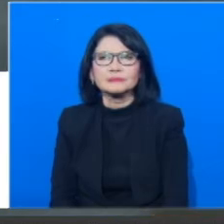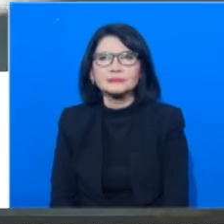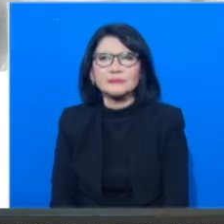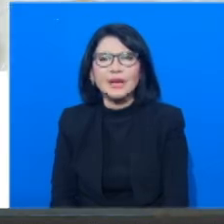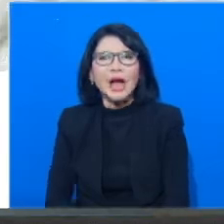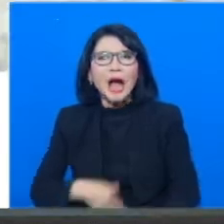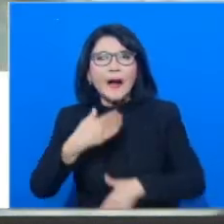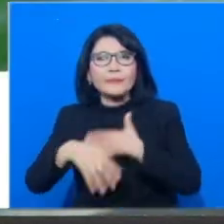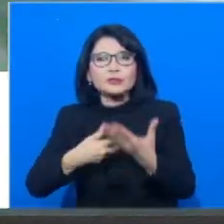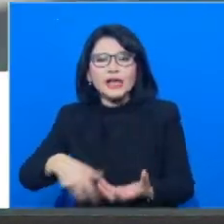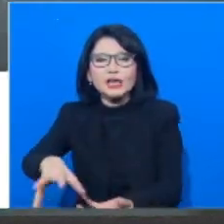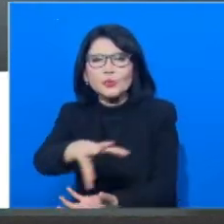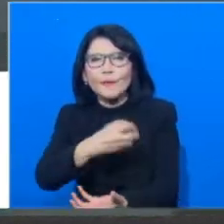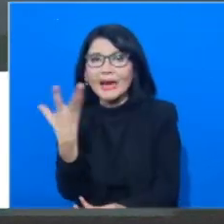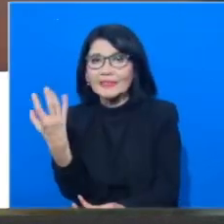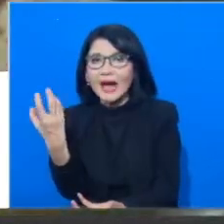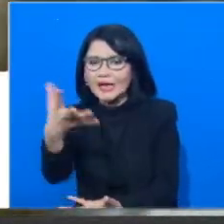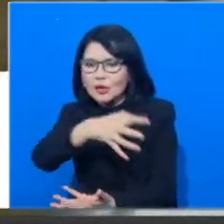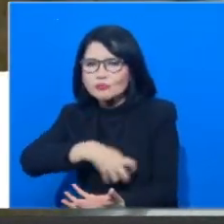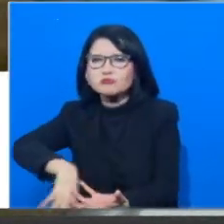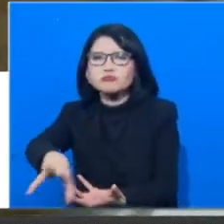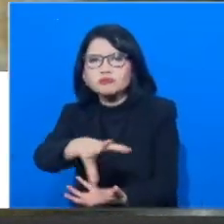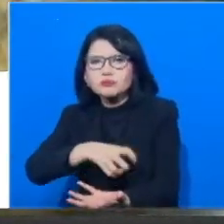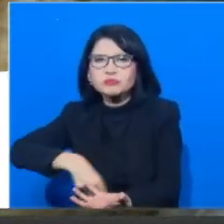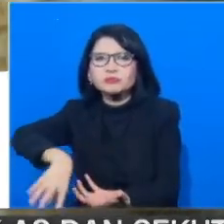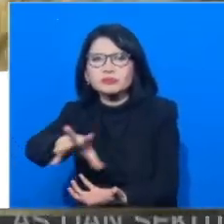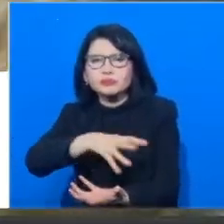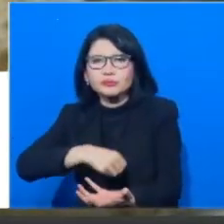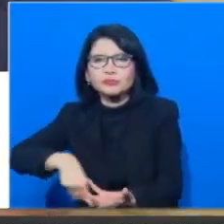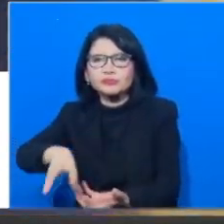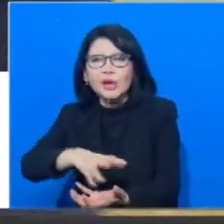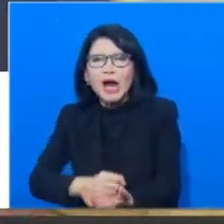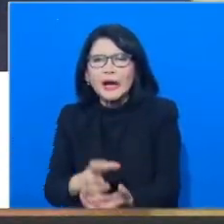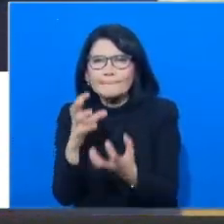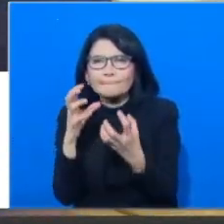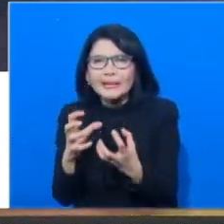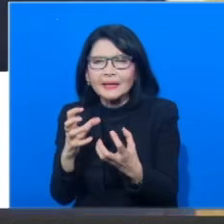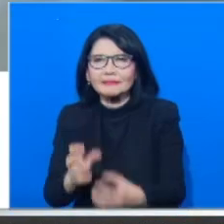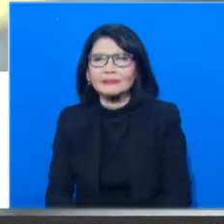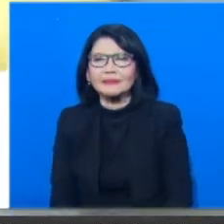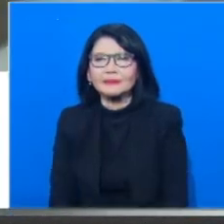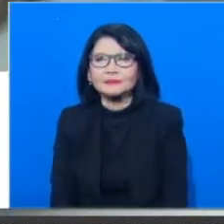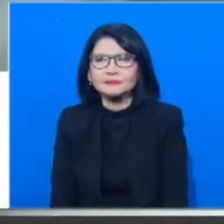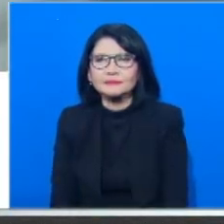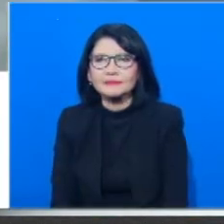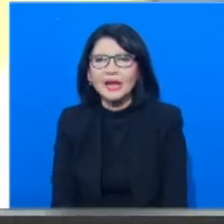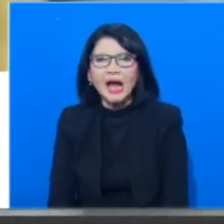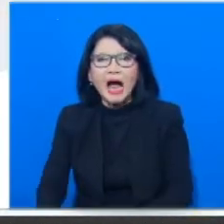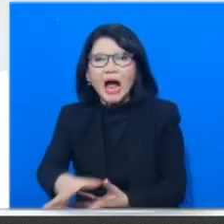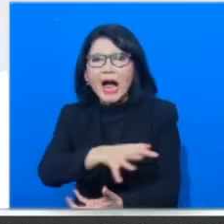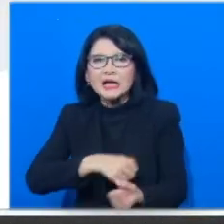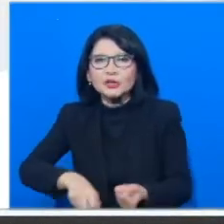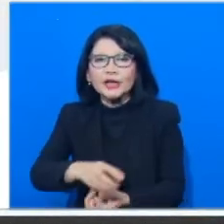Proses pengadonan dilakukan secara manual, hal ini untuk menghasilkan tekstur kentang yang padat dan tidak kempos. Adonan kemudian